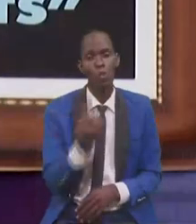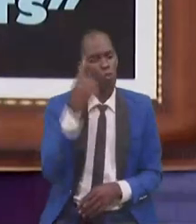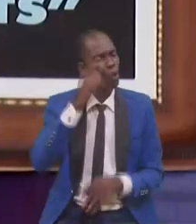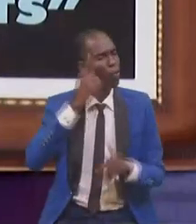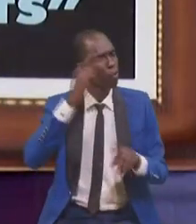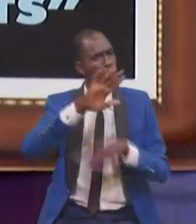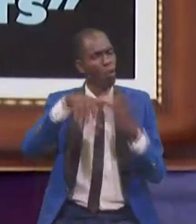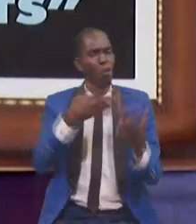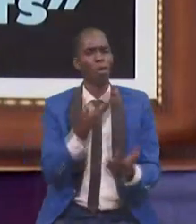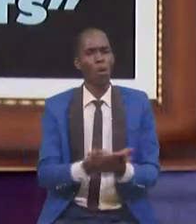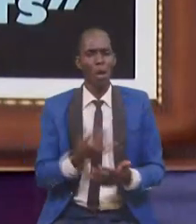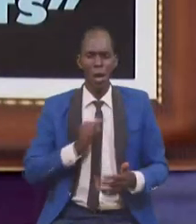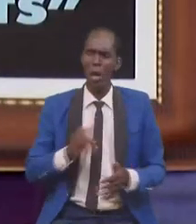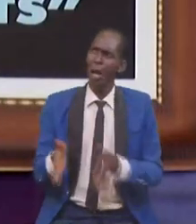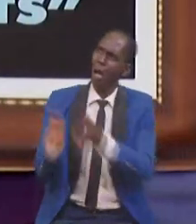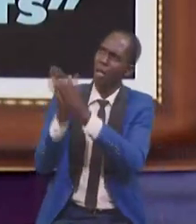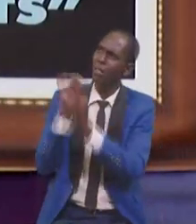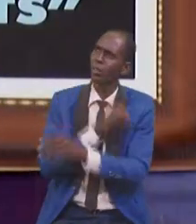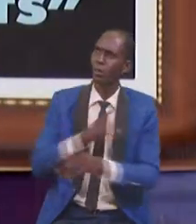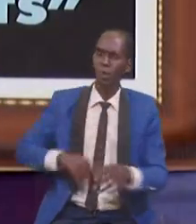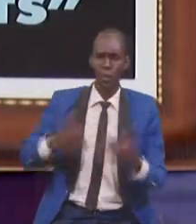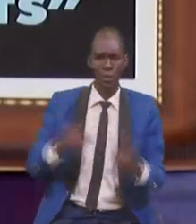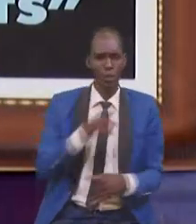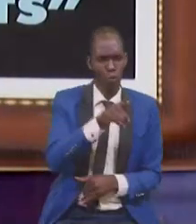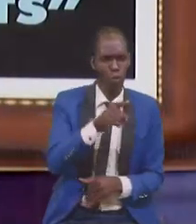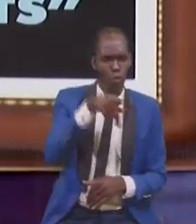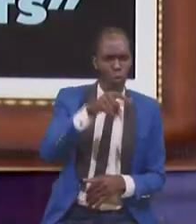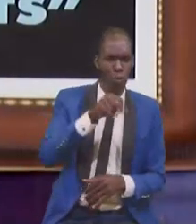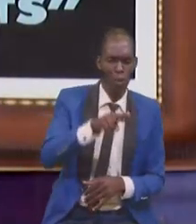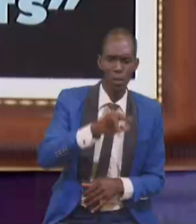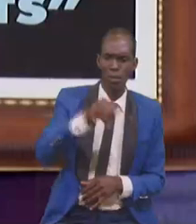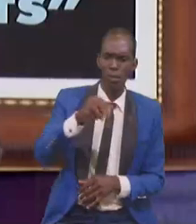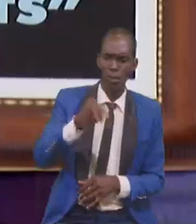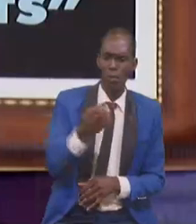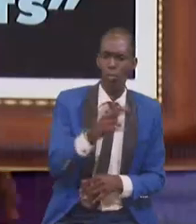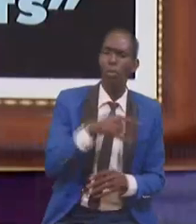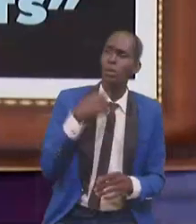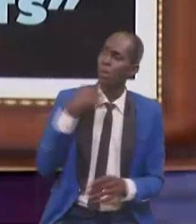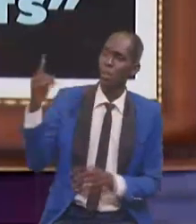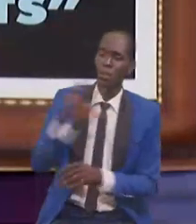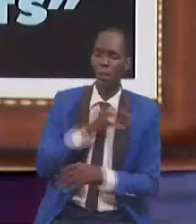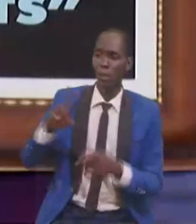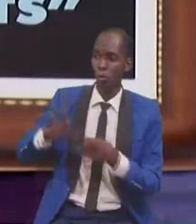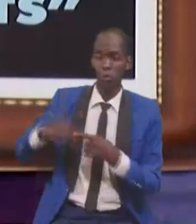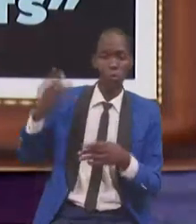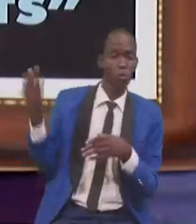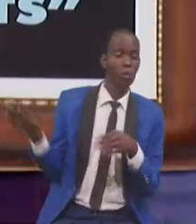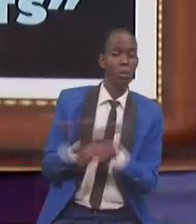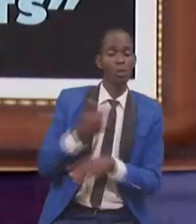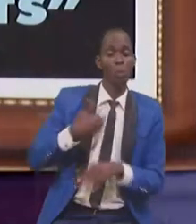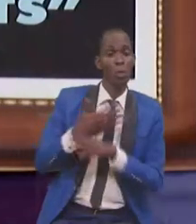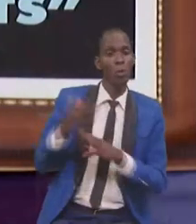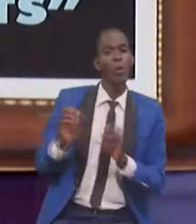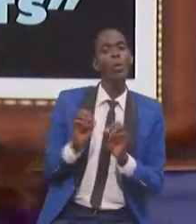Il est aussi pour les païens. L'Ancien Testament l'a dit. Je demandais au Seigneur, et vous dites au Seigneur de me